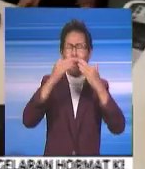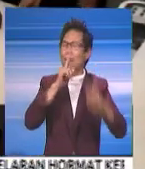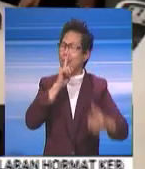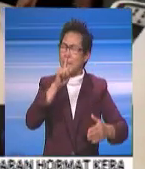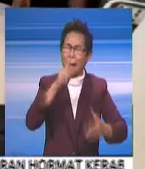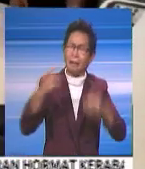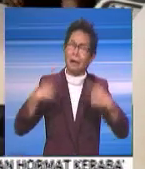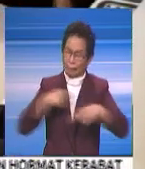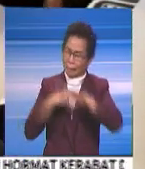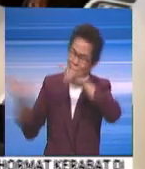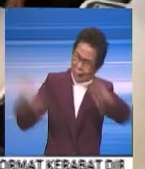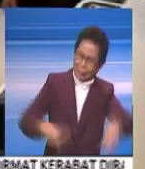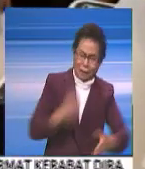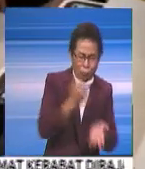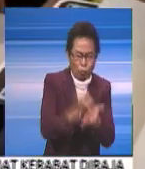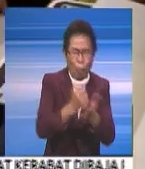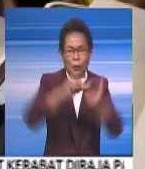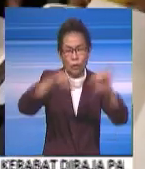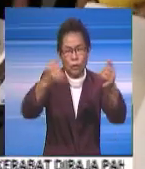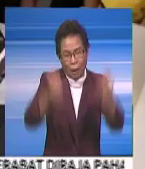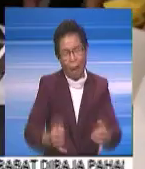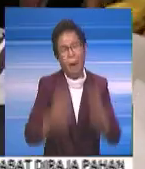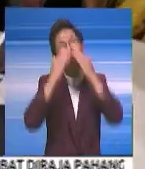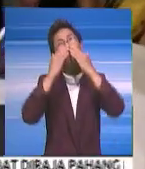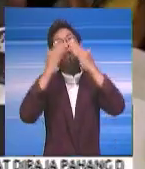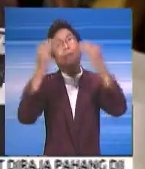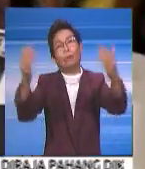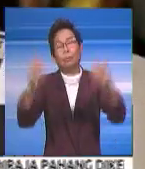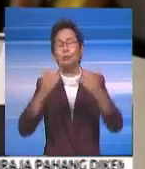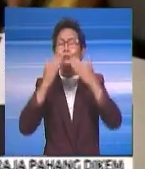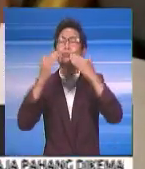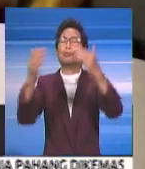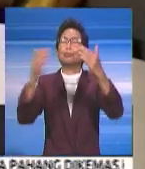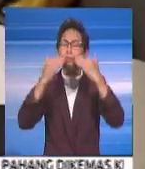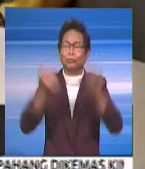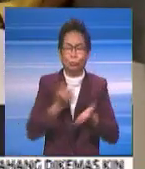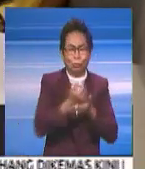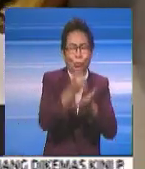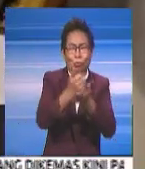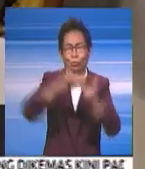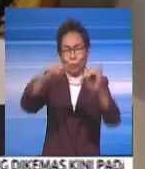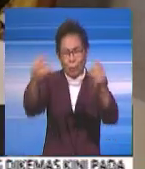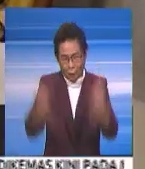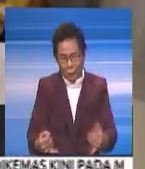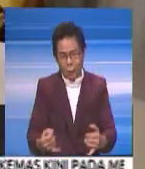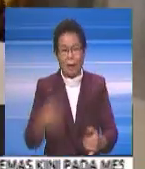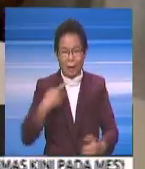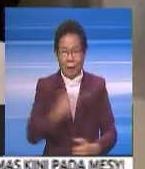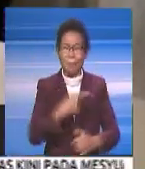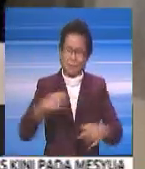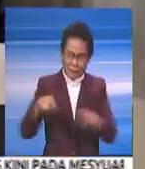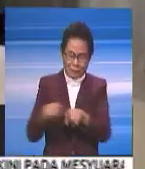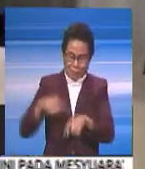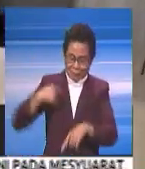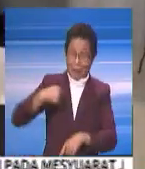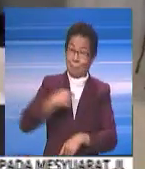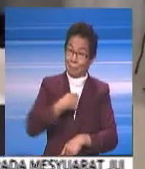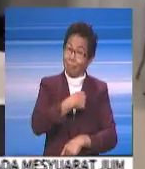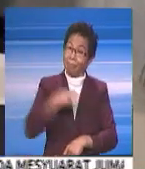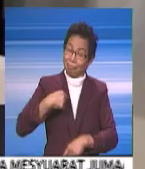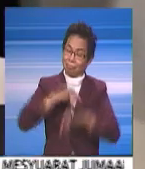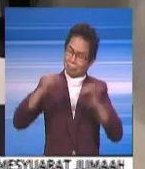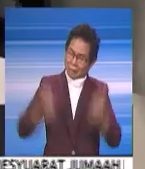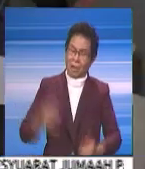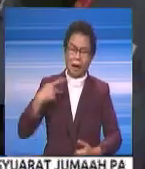kami datang ni memang nak membantu jemaah. Alhamdulillah. Bersyukur sangat dapat tolong jemaah. Kami pun jemaah juga. Dan kami